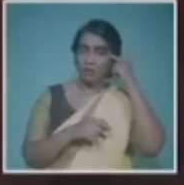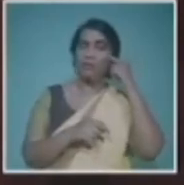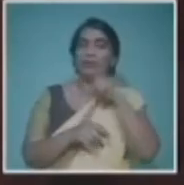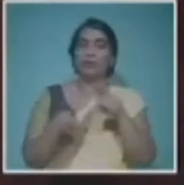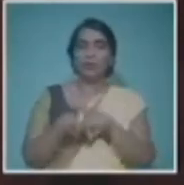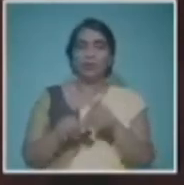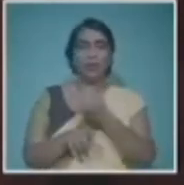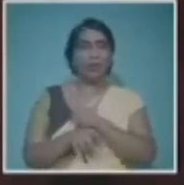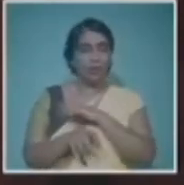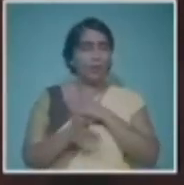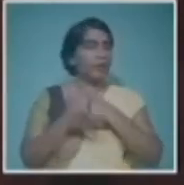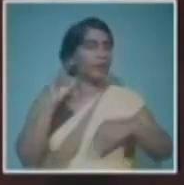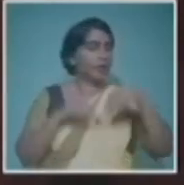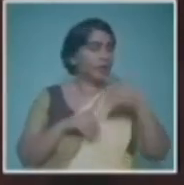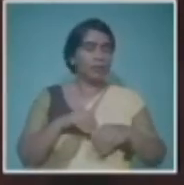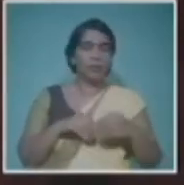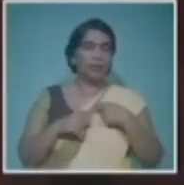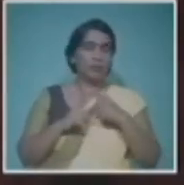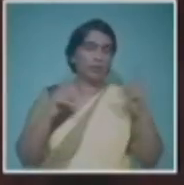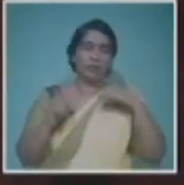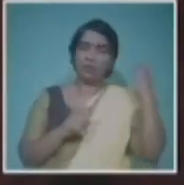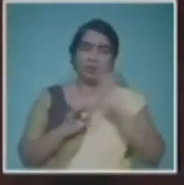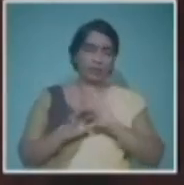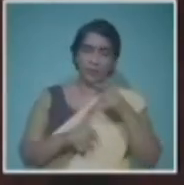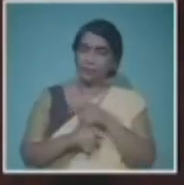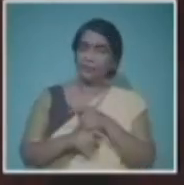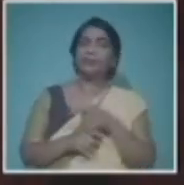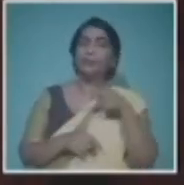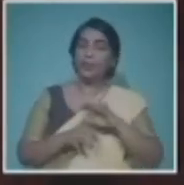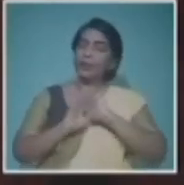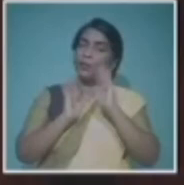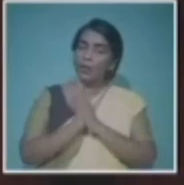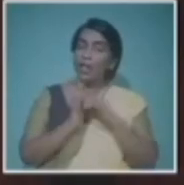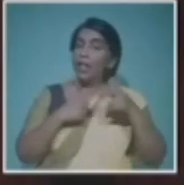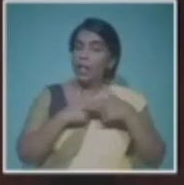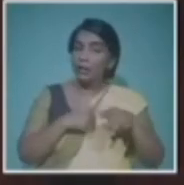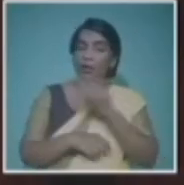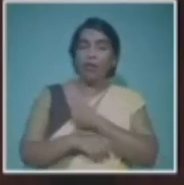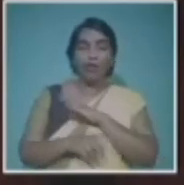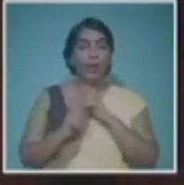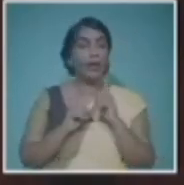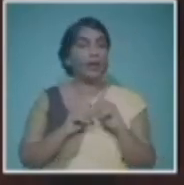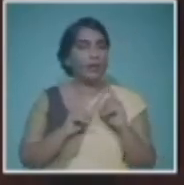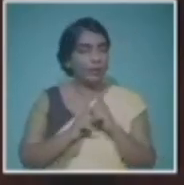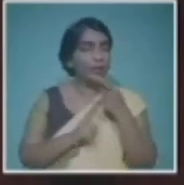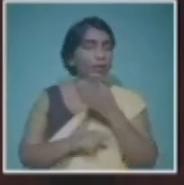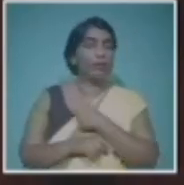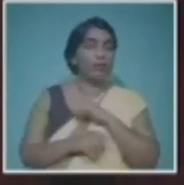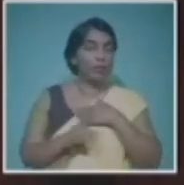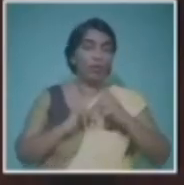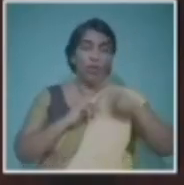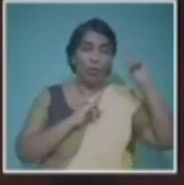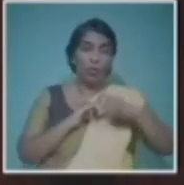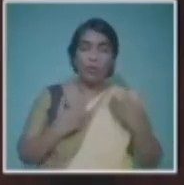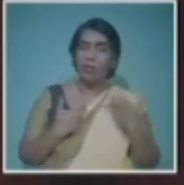ඒක නිසා උන්වහන්සේගේ දේශපාලනය ගැන මම ඊට වඩා කතා කරන්න බලාපොරොත්තු වෙන්න මේ සමස්තයට හේතු වුණේ උන්වහන්සේගේ අධ්‍යාපනය උන්වහන්සේ මෙහෙ උපාධිය ගන්න